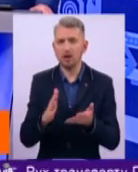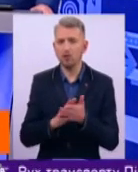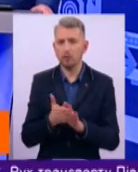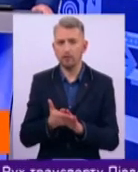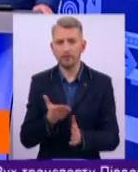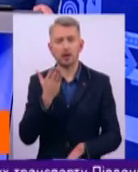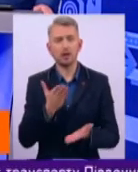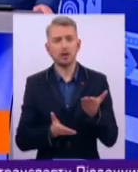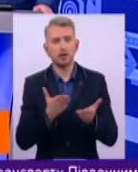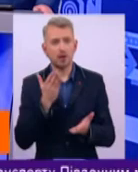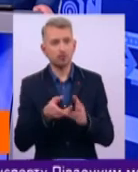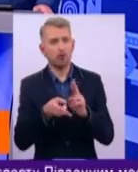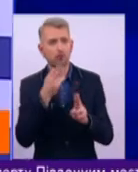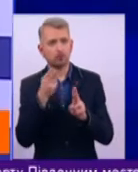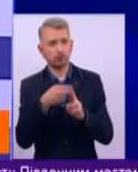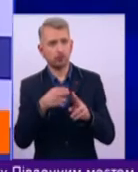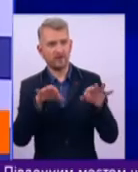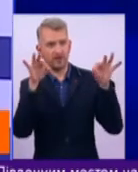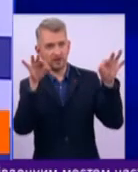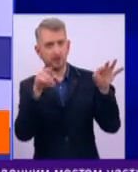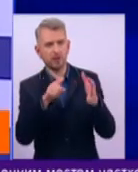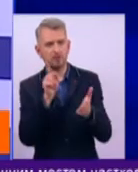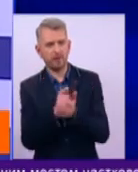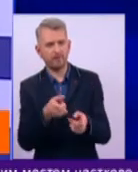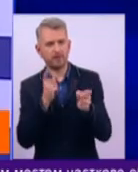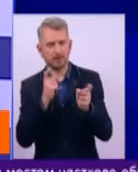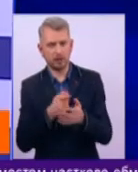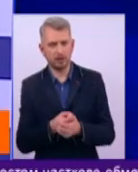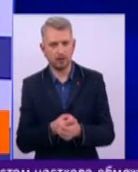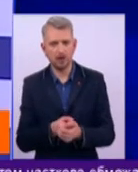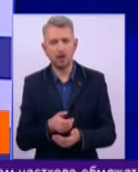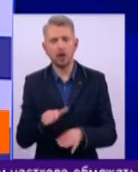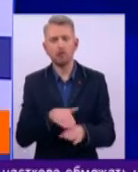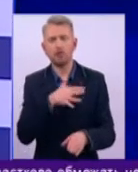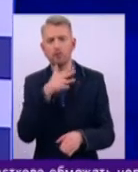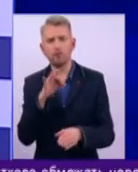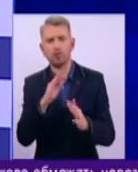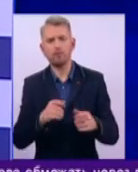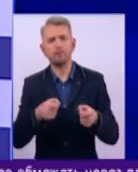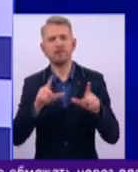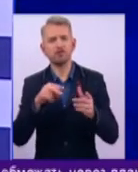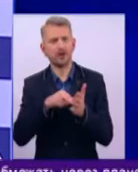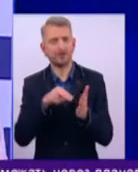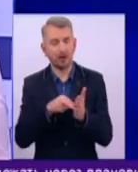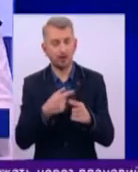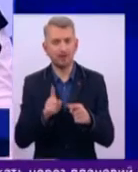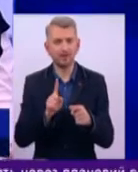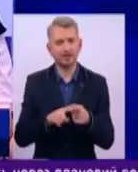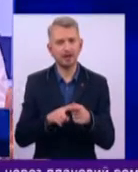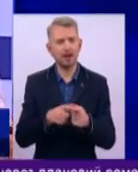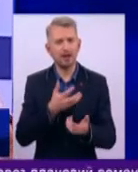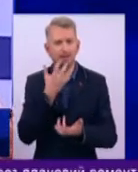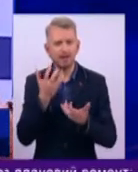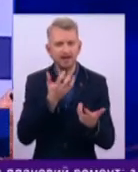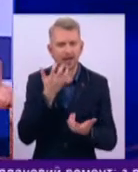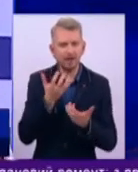Якщо рушниця висить, то вона має вистрілити. Другий момент те, що про підвищення ставок. Насправді це певне таке підігрівання